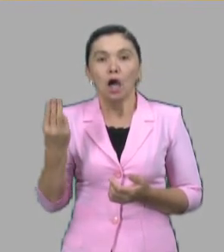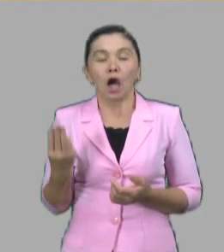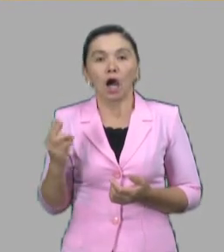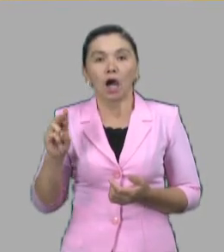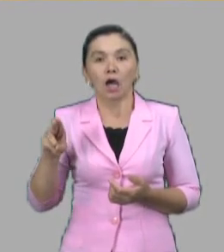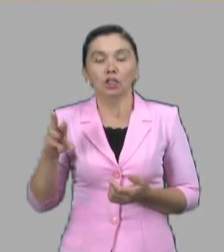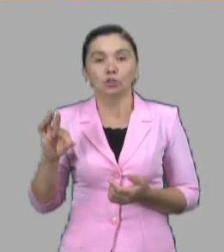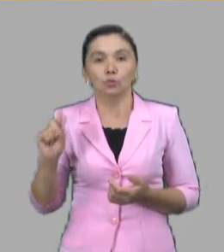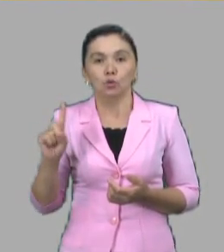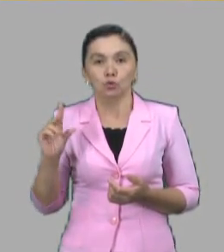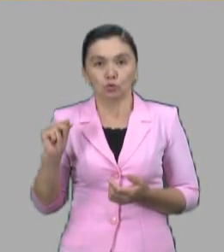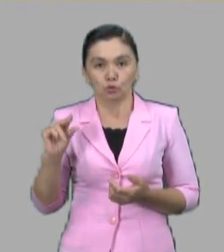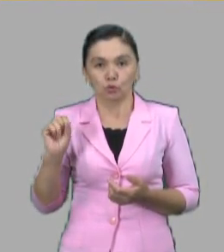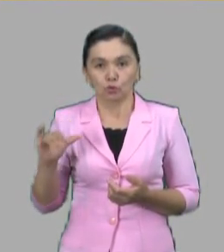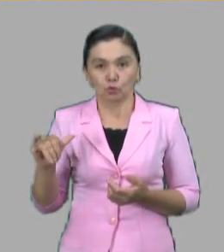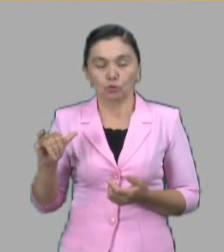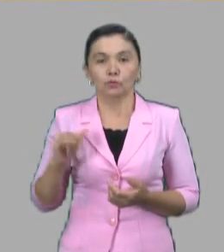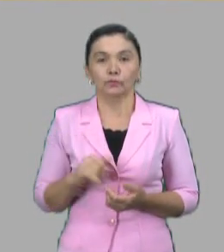Ашпозчу.